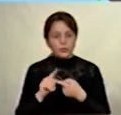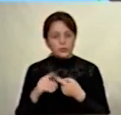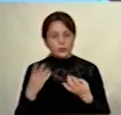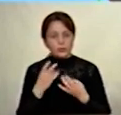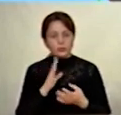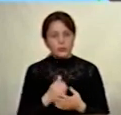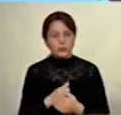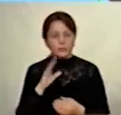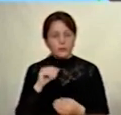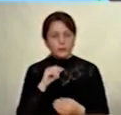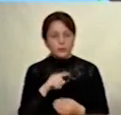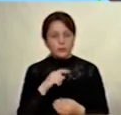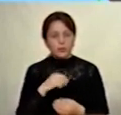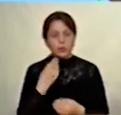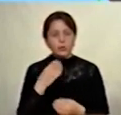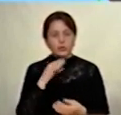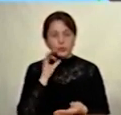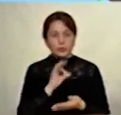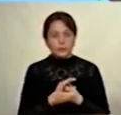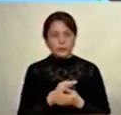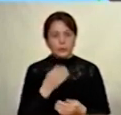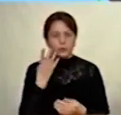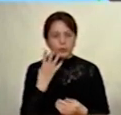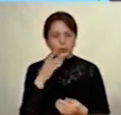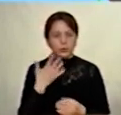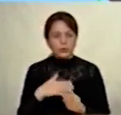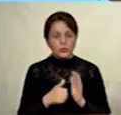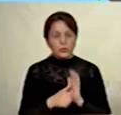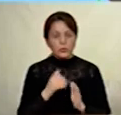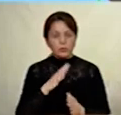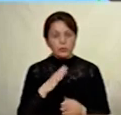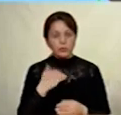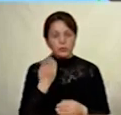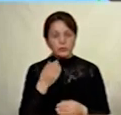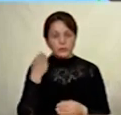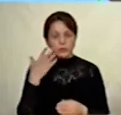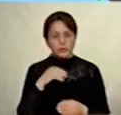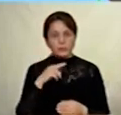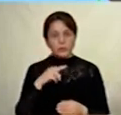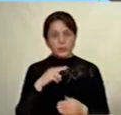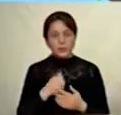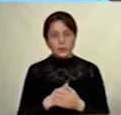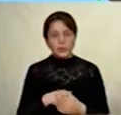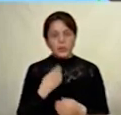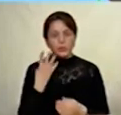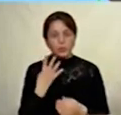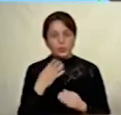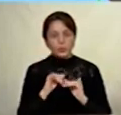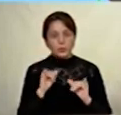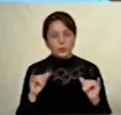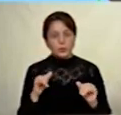bo'ladi va bu yig'indimiz 4.56 ga teng. Siz bilasizki, perimetr 4